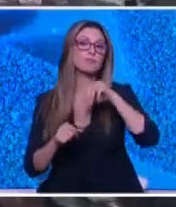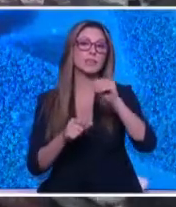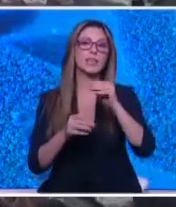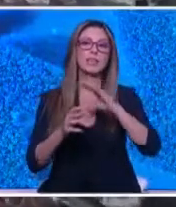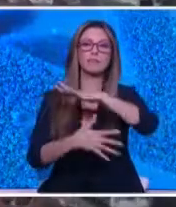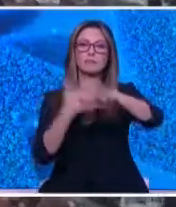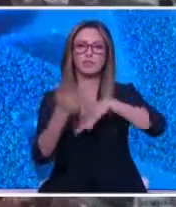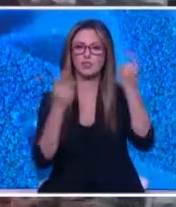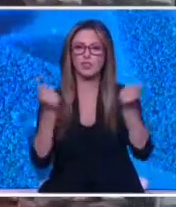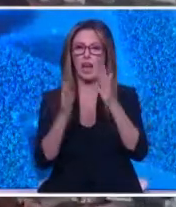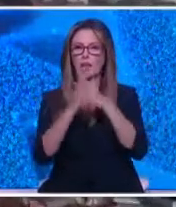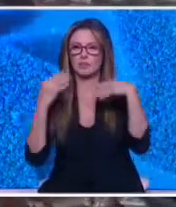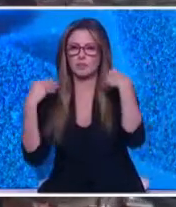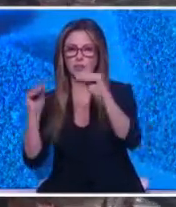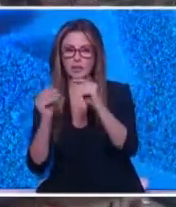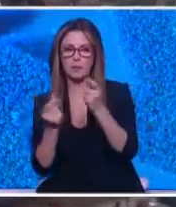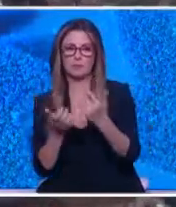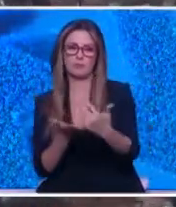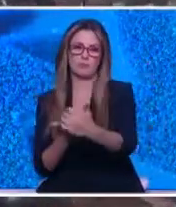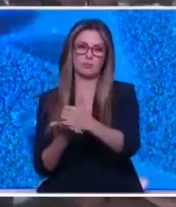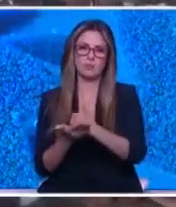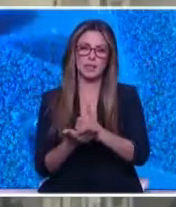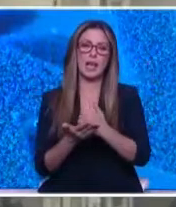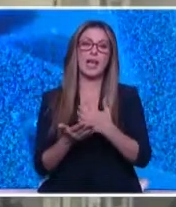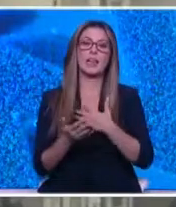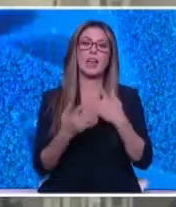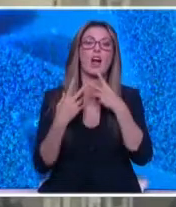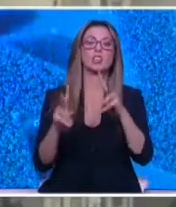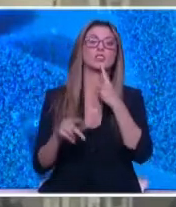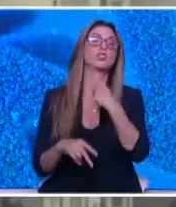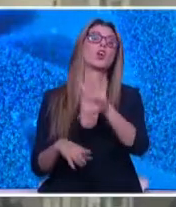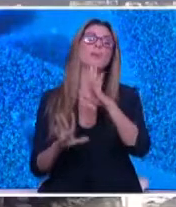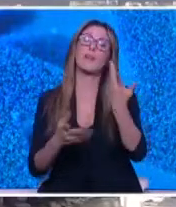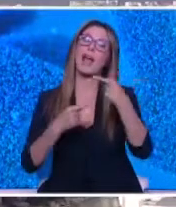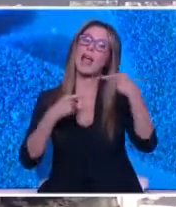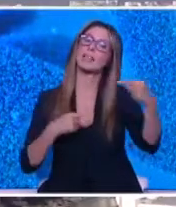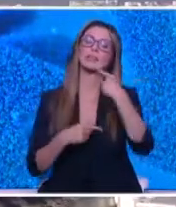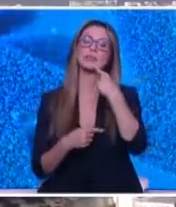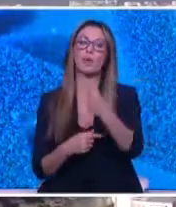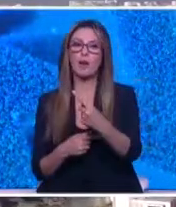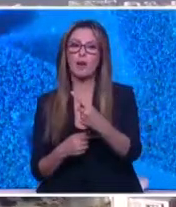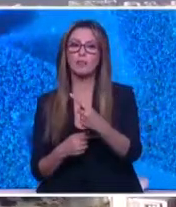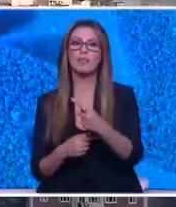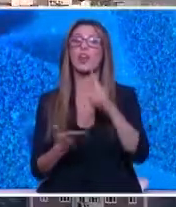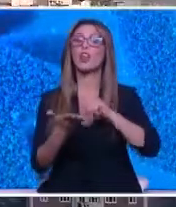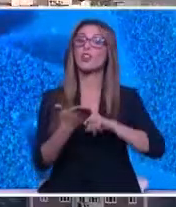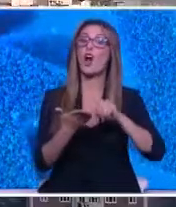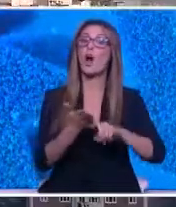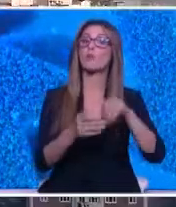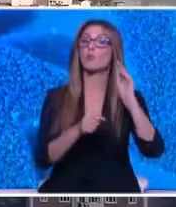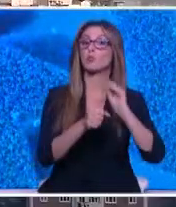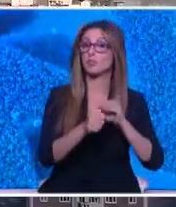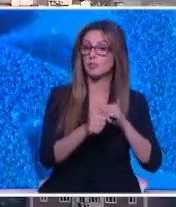yaratan, konut satışlarından elde ettiği gelirini beyan dışı bırakan veya eksik beyanda bulunan, başta tapu harcı olmak